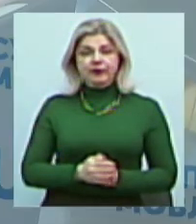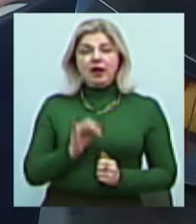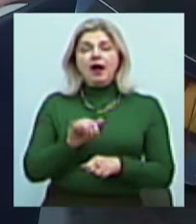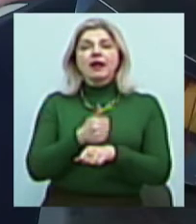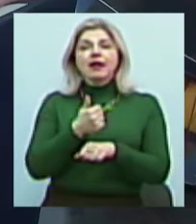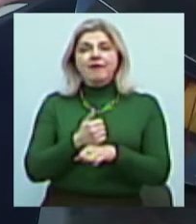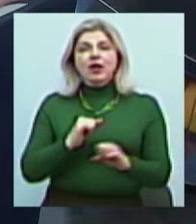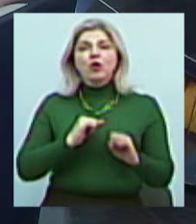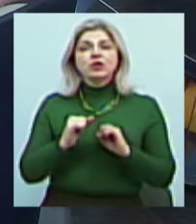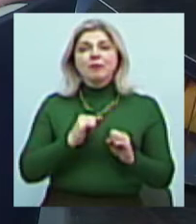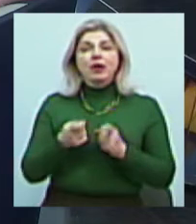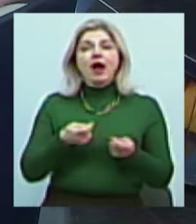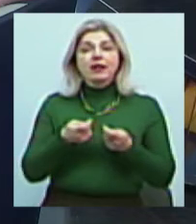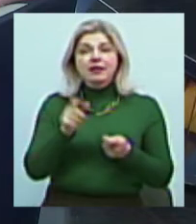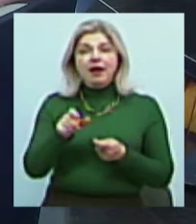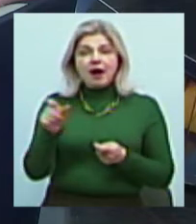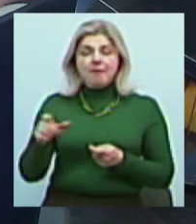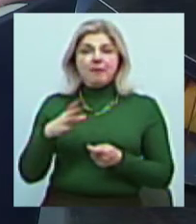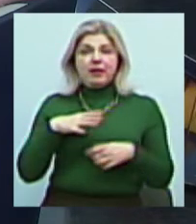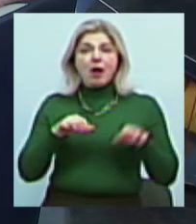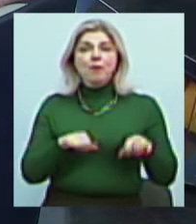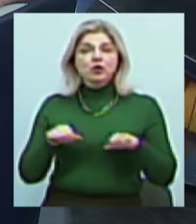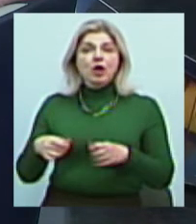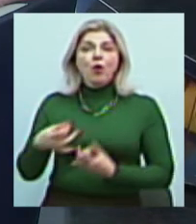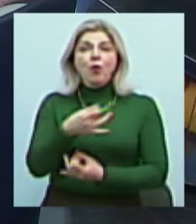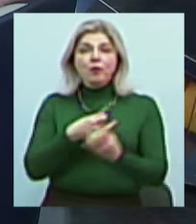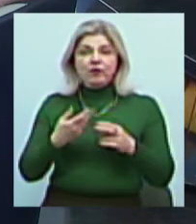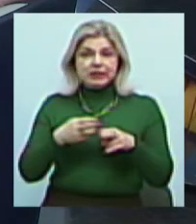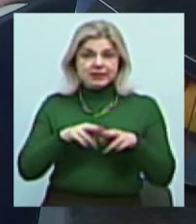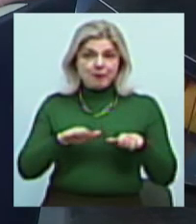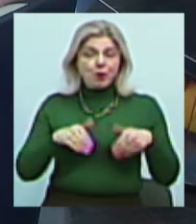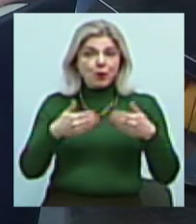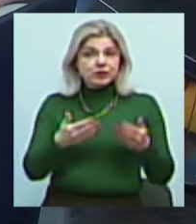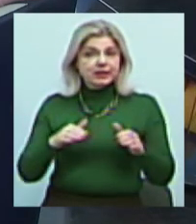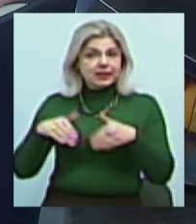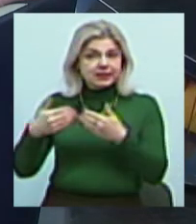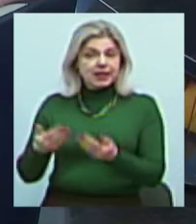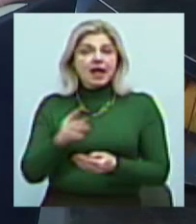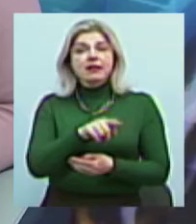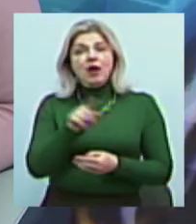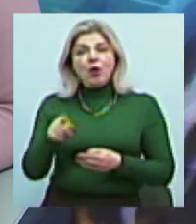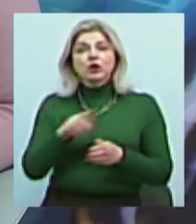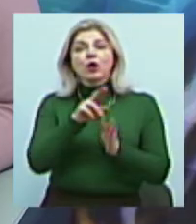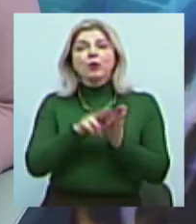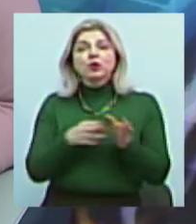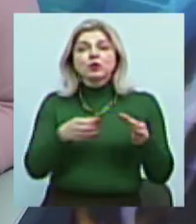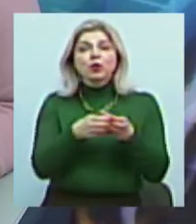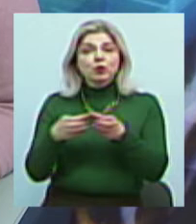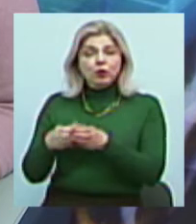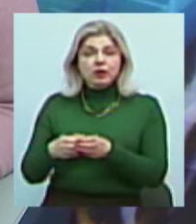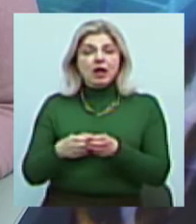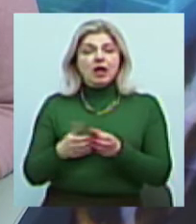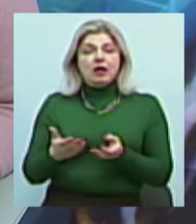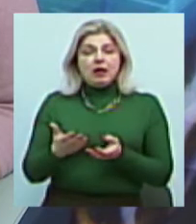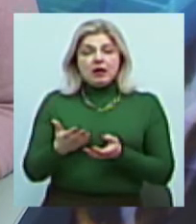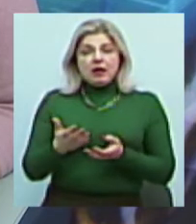головним розпорядникам була можливість обговорювати, да, свої ці пропозиції. Тобто деякі структурні підрозділи збирали,